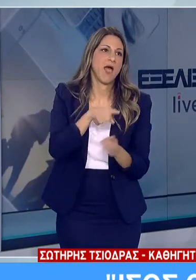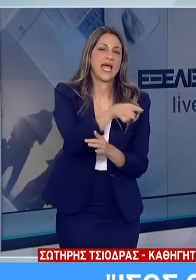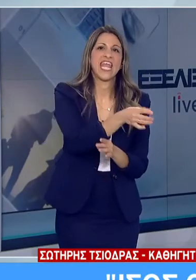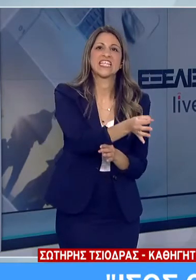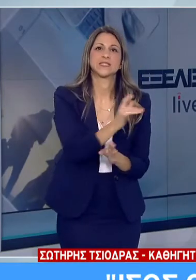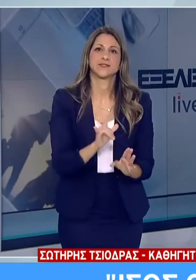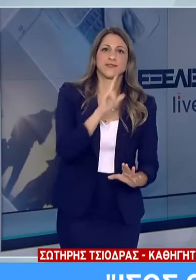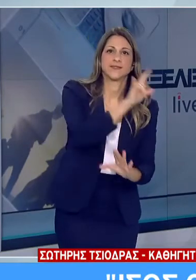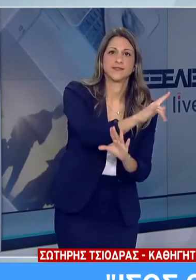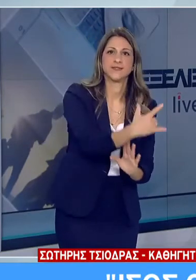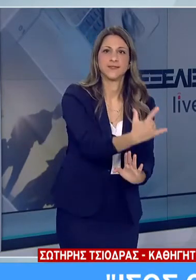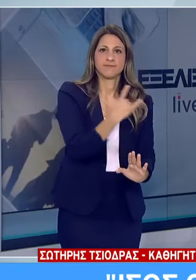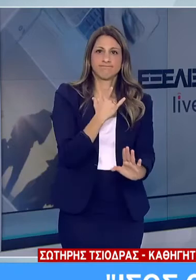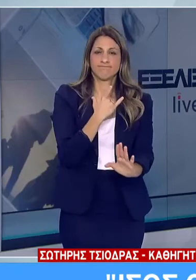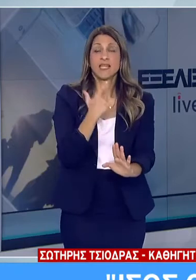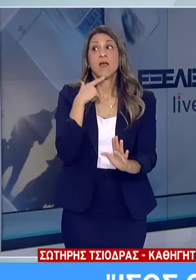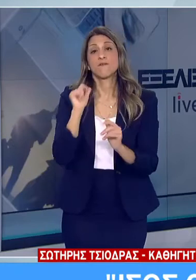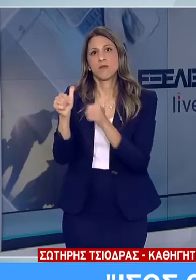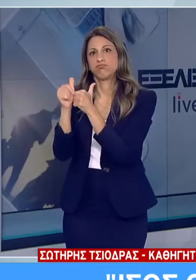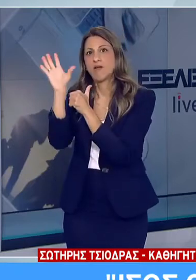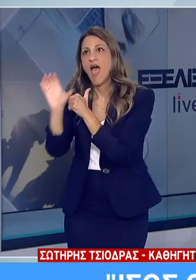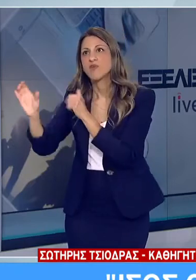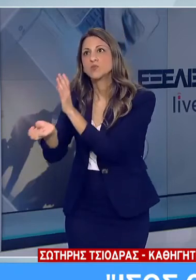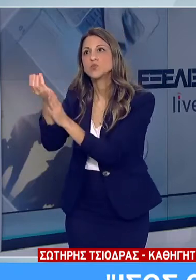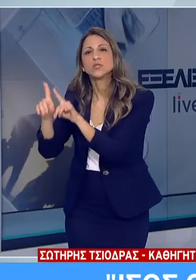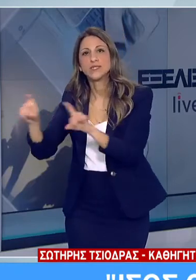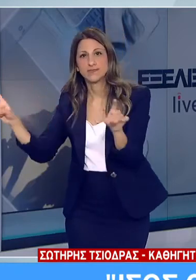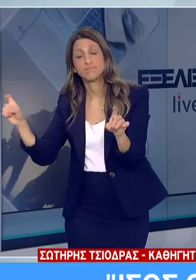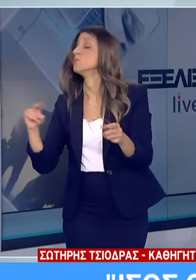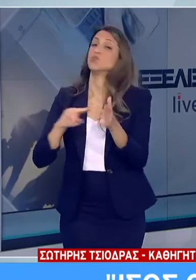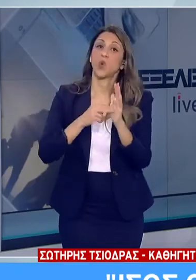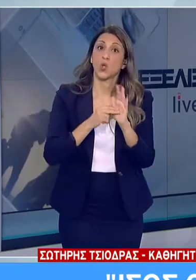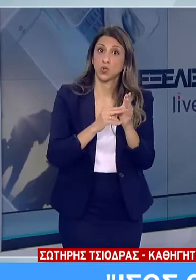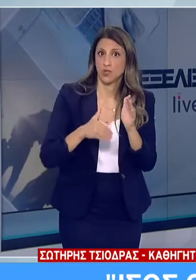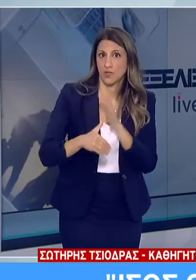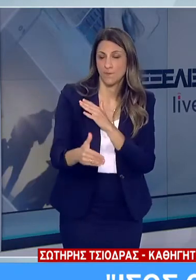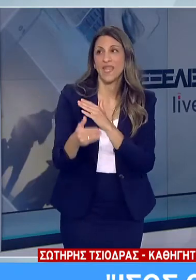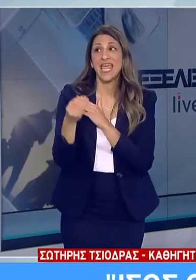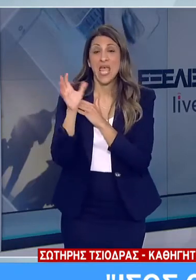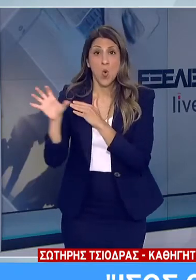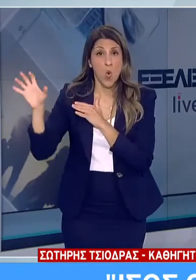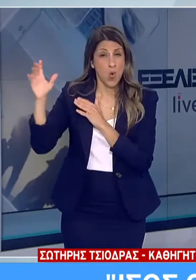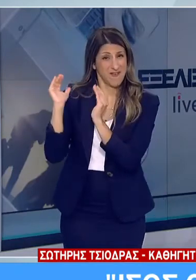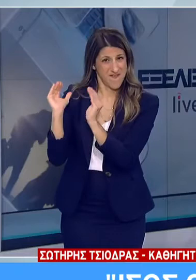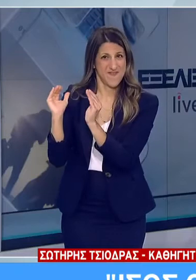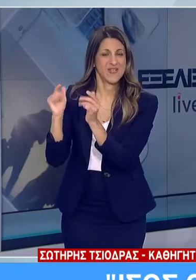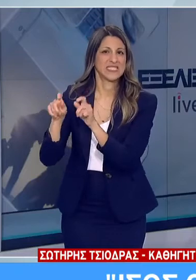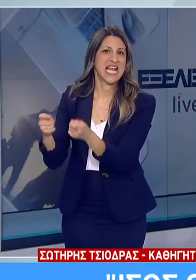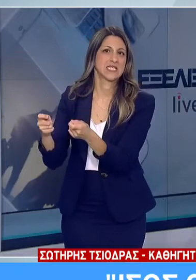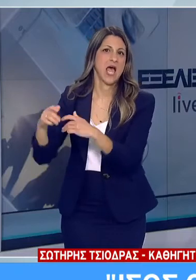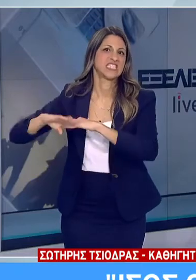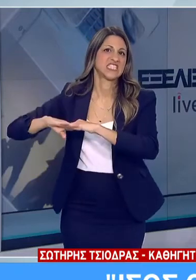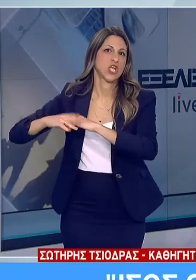εξωτερικό και θα παρακολουθούμε και τις ευρωπαϊκές εξελίξεις. Θέλει προσοχή. Οι περισσότερες χώρες ακόμα δεν έχουν ανοίξει τα σύνορά τους για